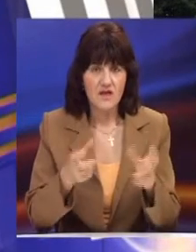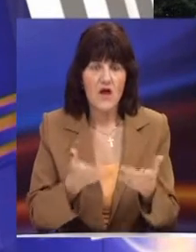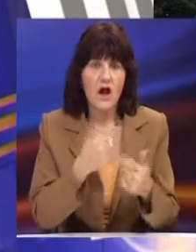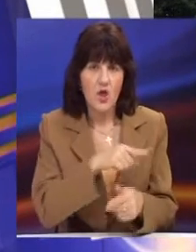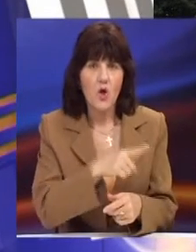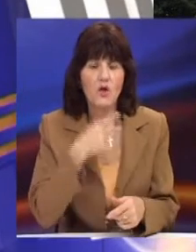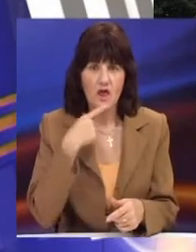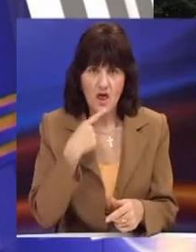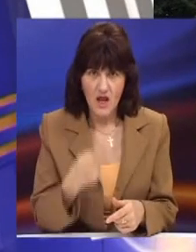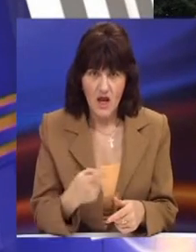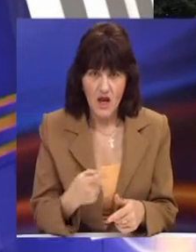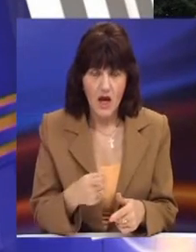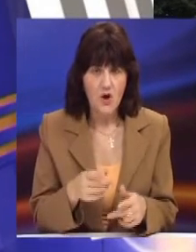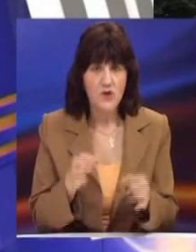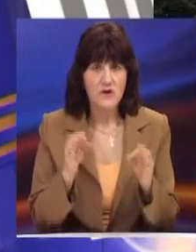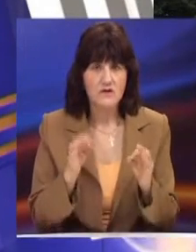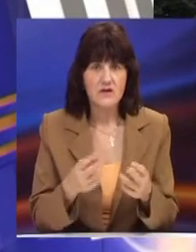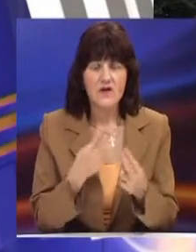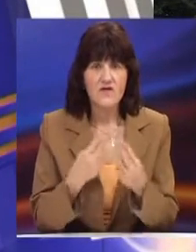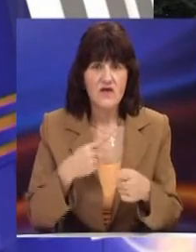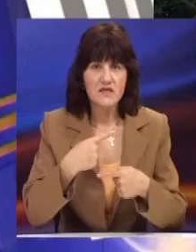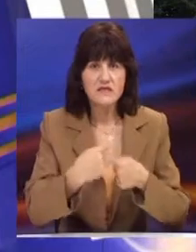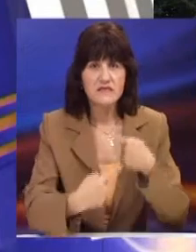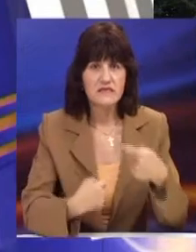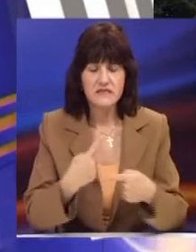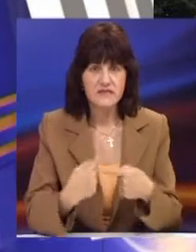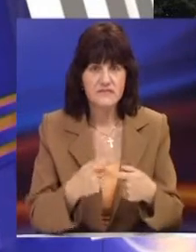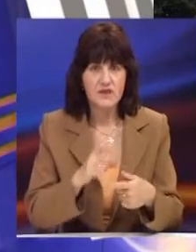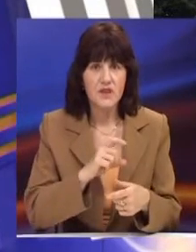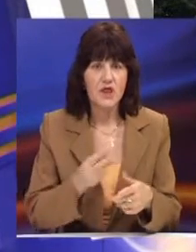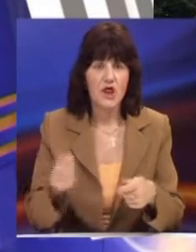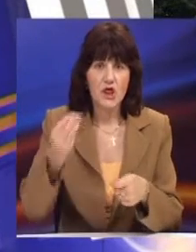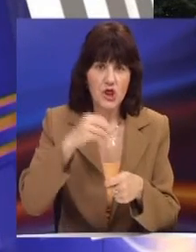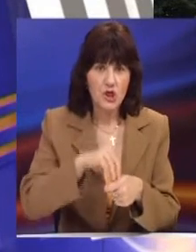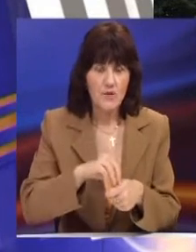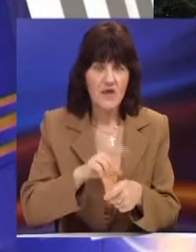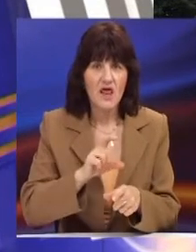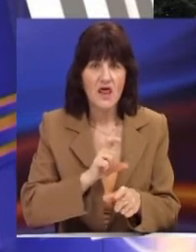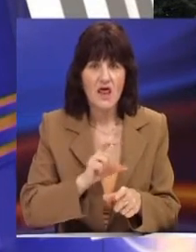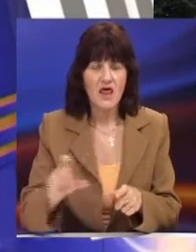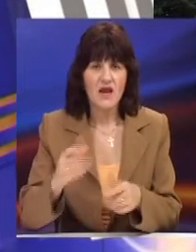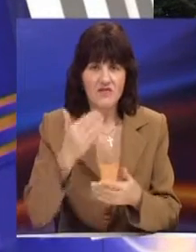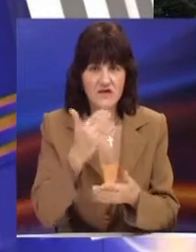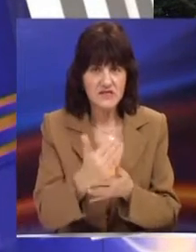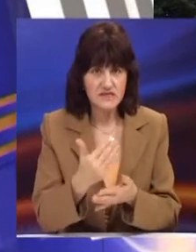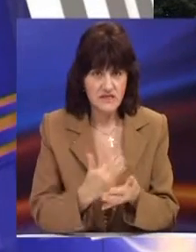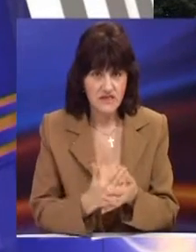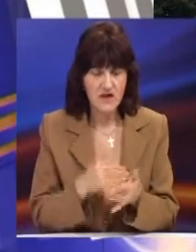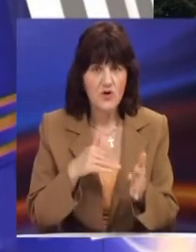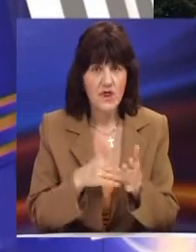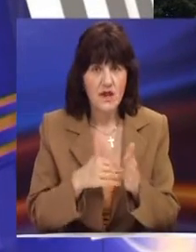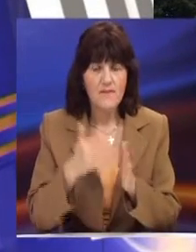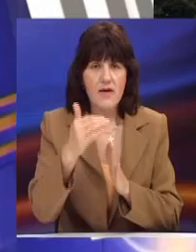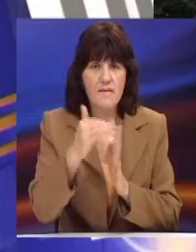razgovoru rekao da je cilj izmene i dopune krivičnog zakona u tome da se